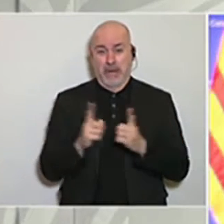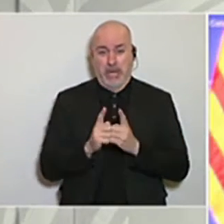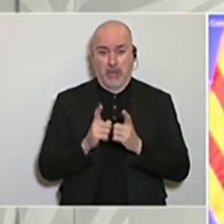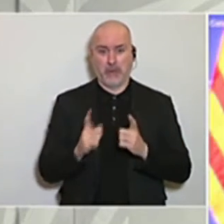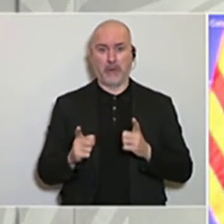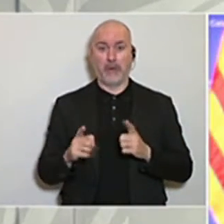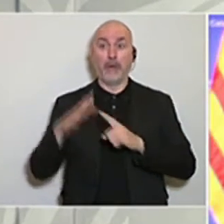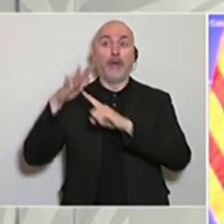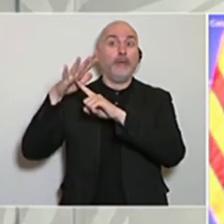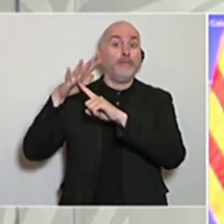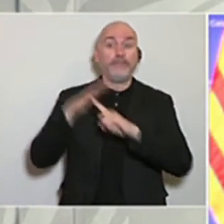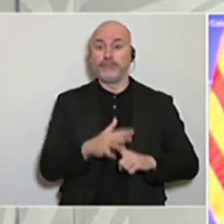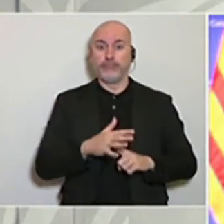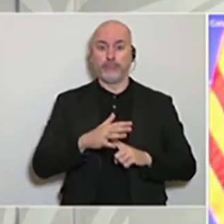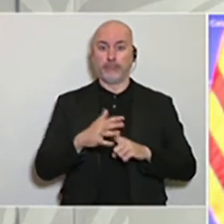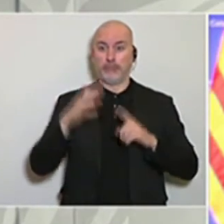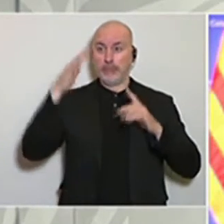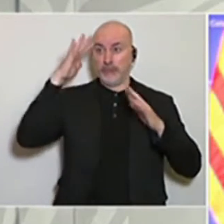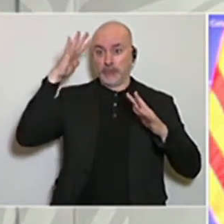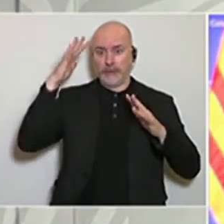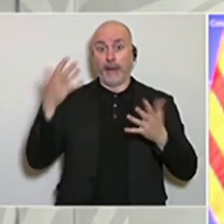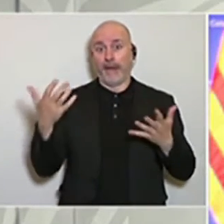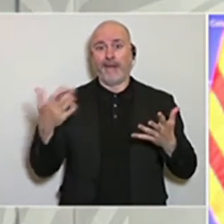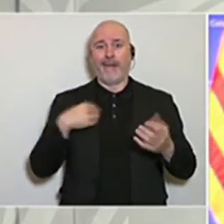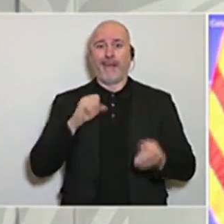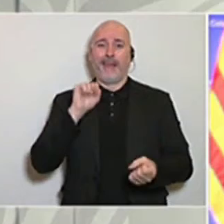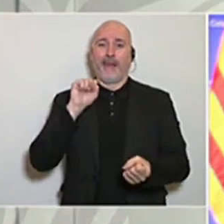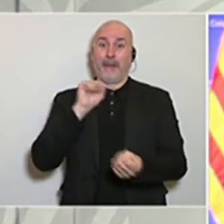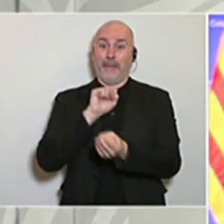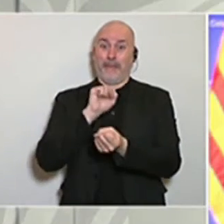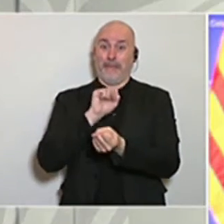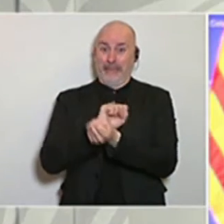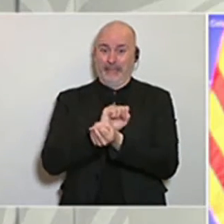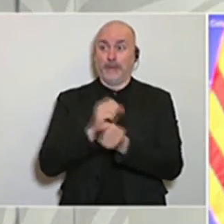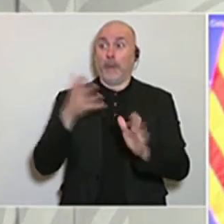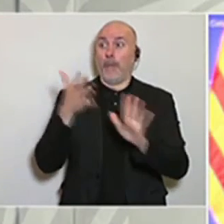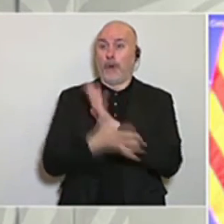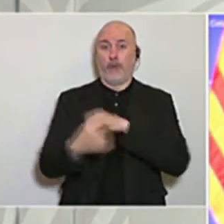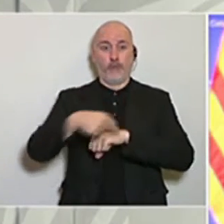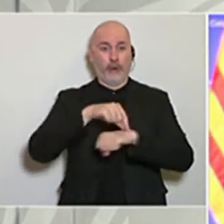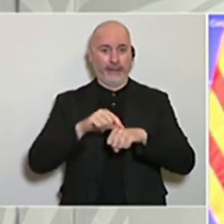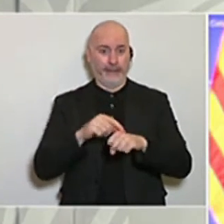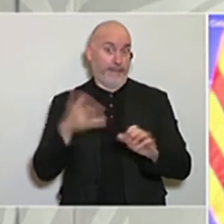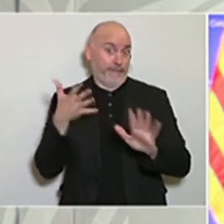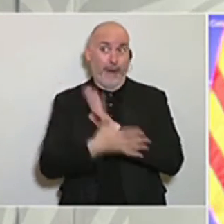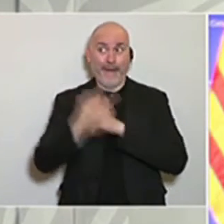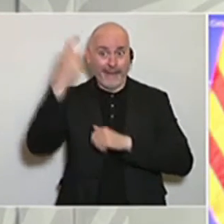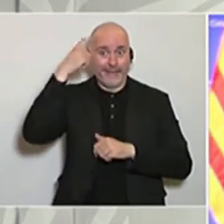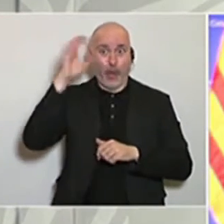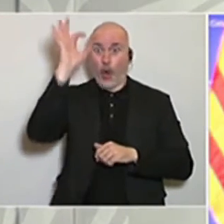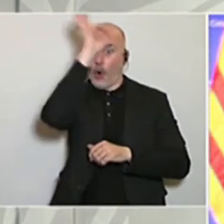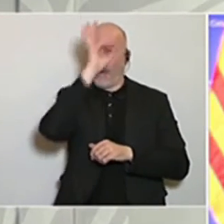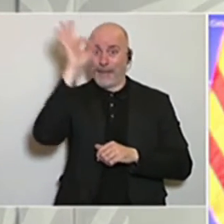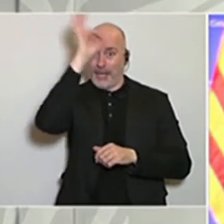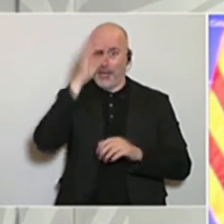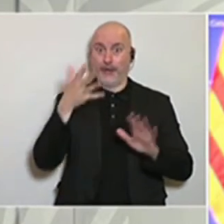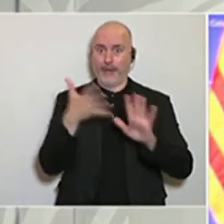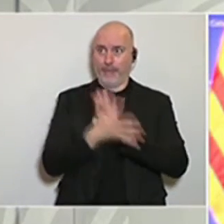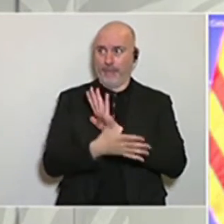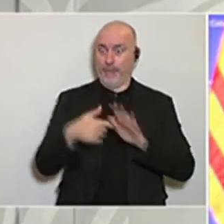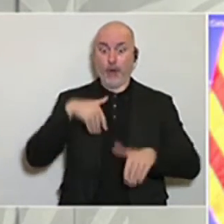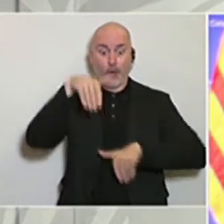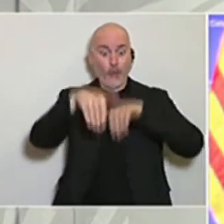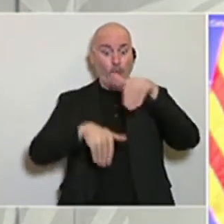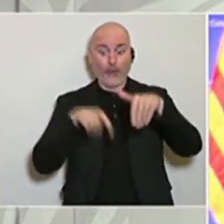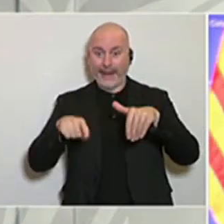doncs, escolti'm, són presos polítics, estan a la presó per la seva ideologia i per donar compliment doncs, a un mandat de les urnes, no? I per tant,